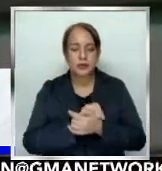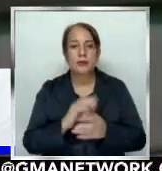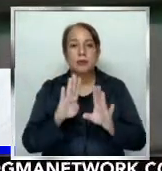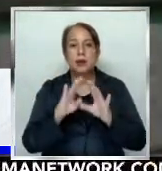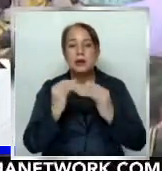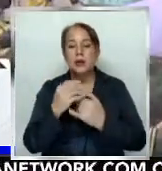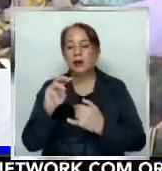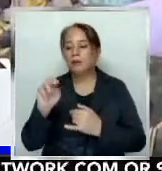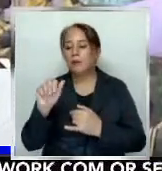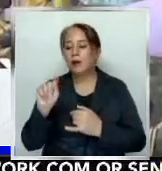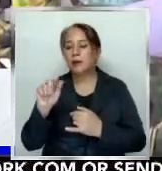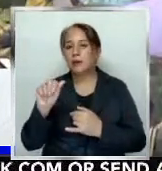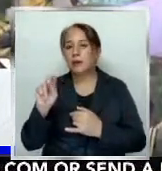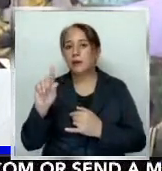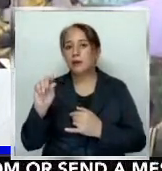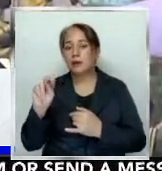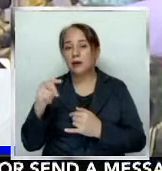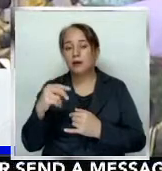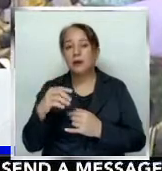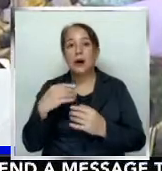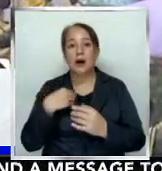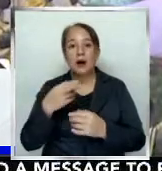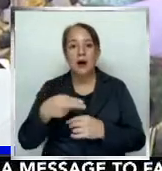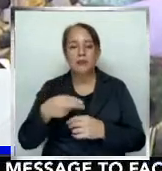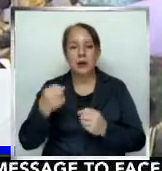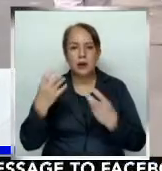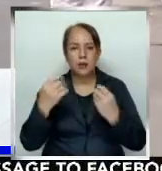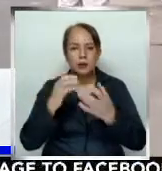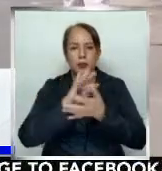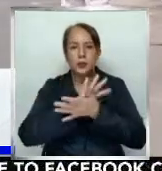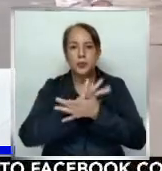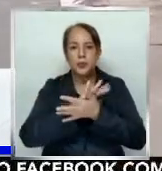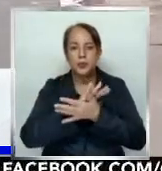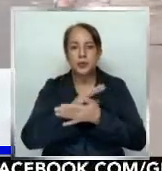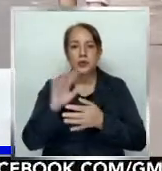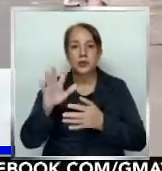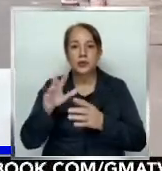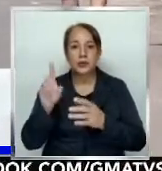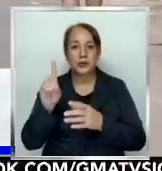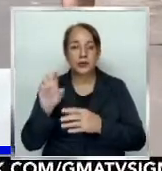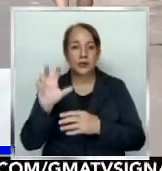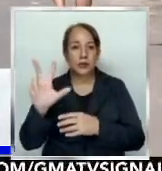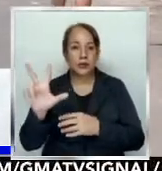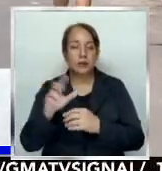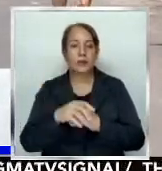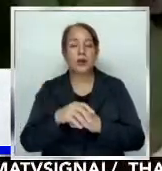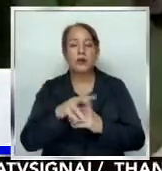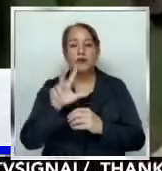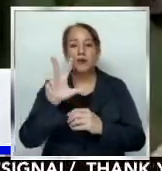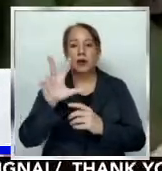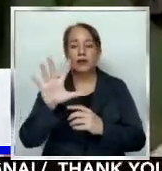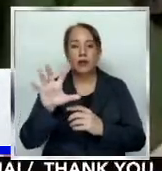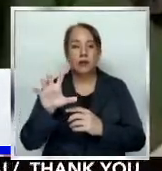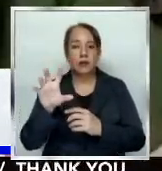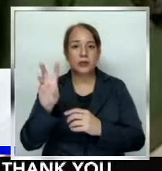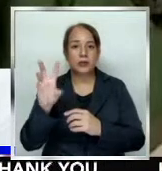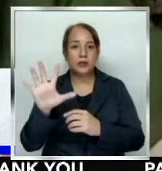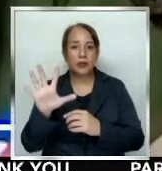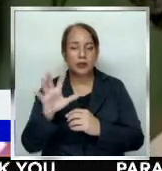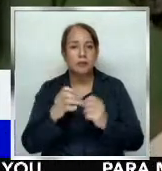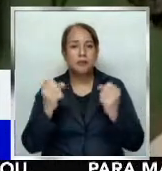Balara pa naman ang may pinakamaraming active cases ng COVID sa District 3 sa 565. Napakarami